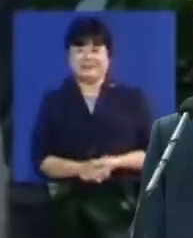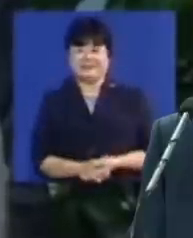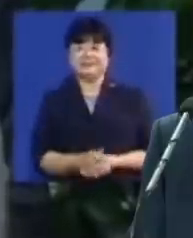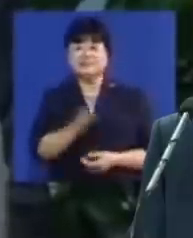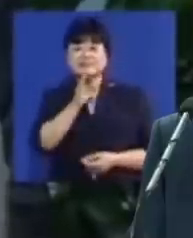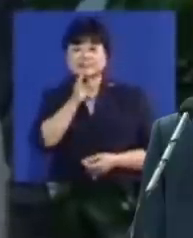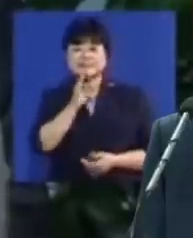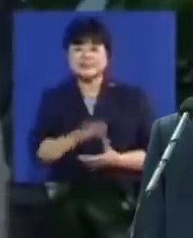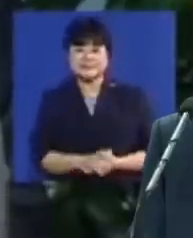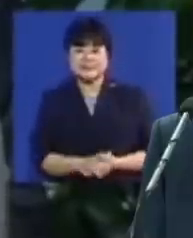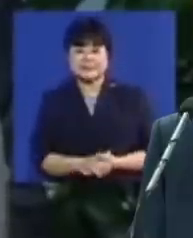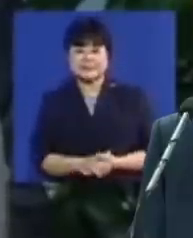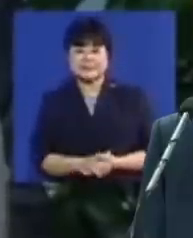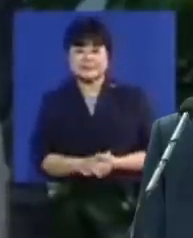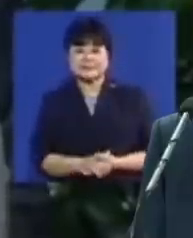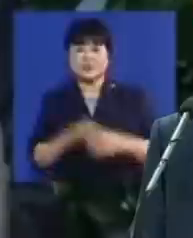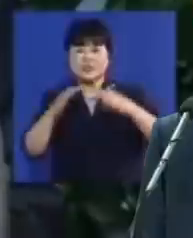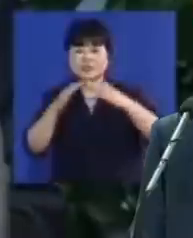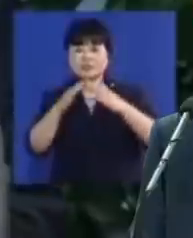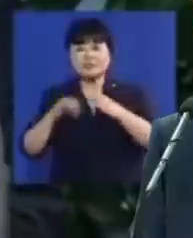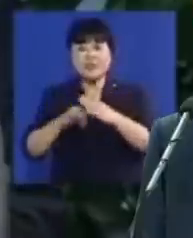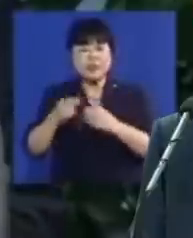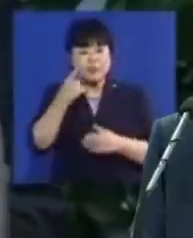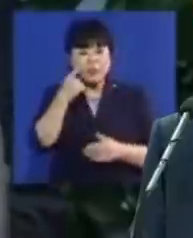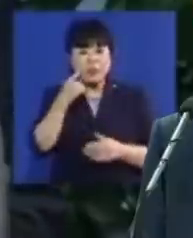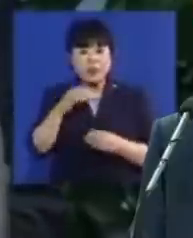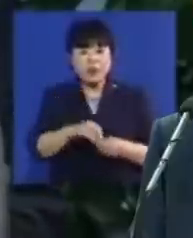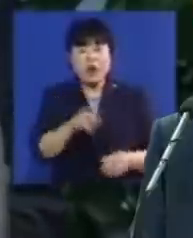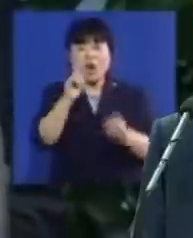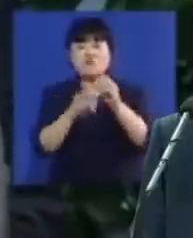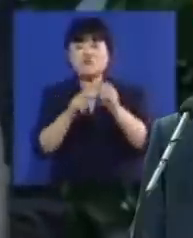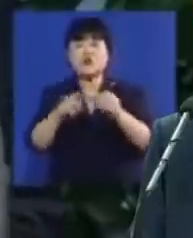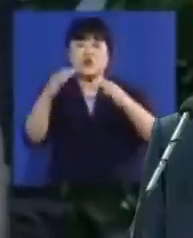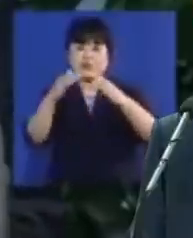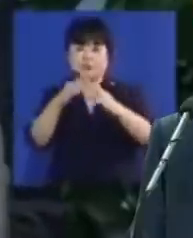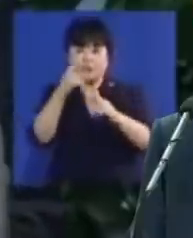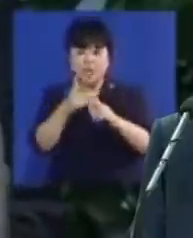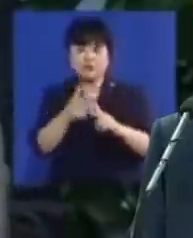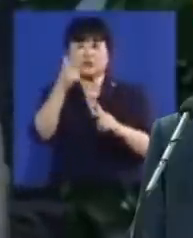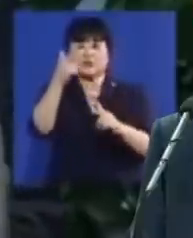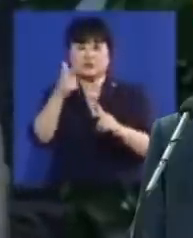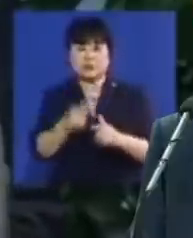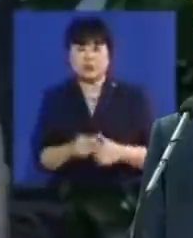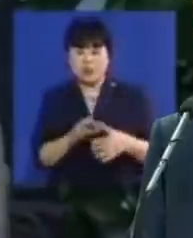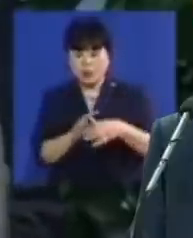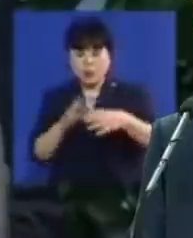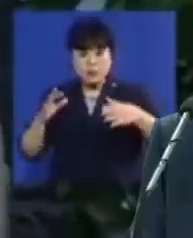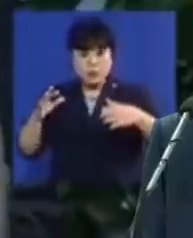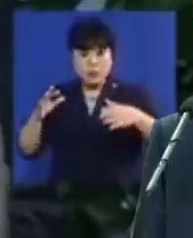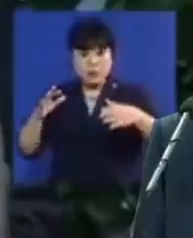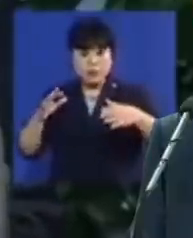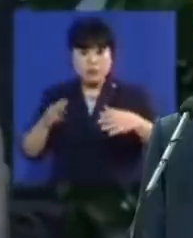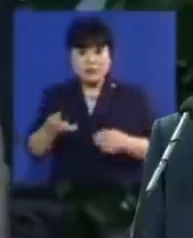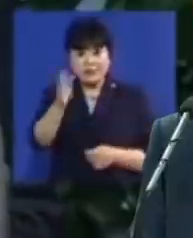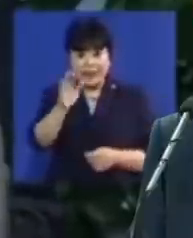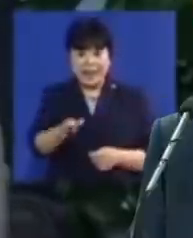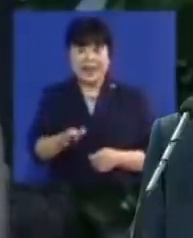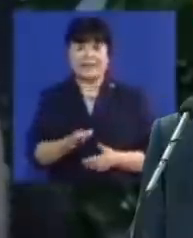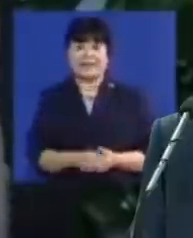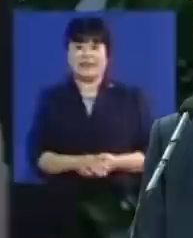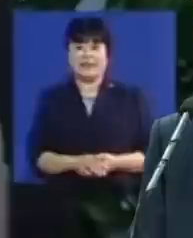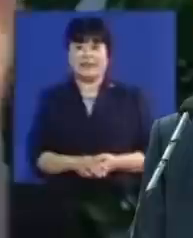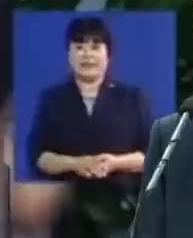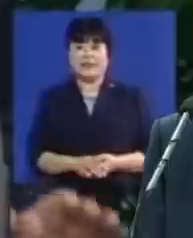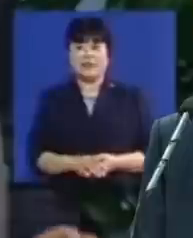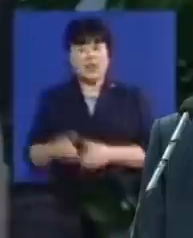그런데 우리 집안은 지금 대대불교 집안으로 예수님과 전혀 상관이 없는데, 그런데 왜